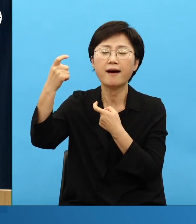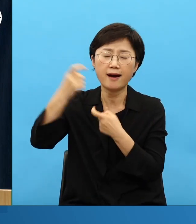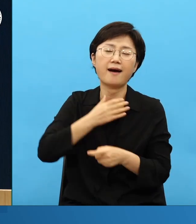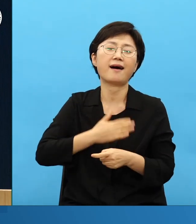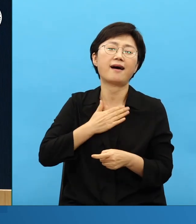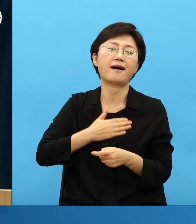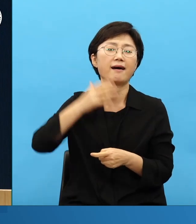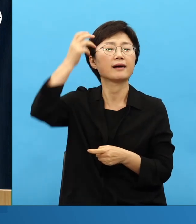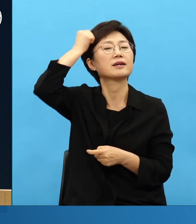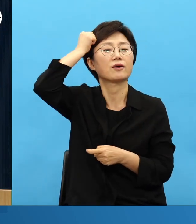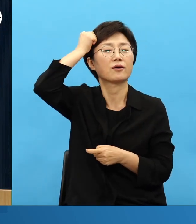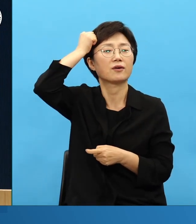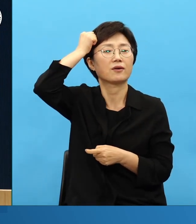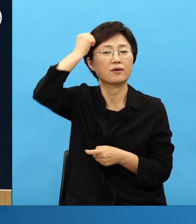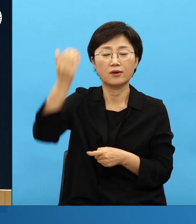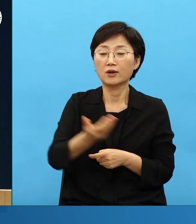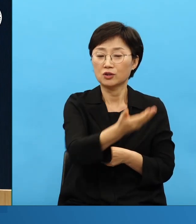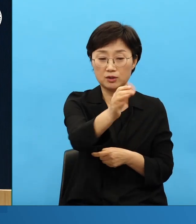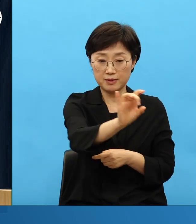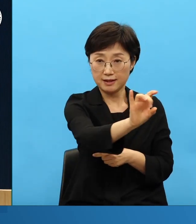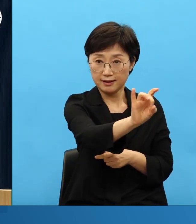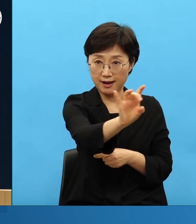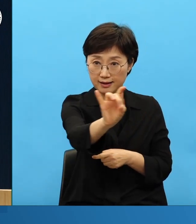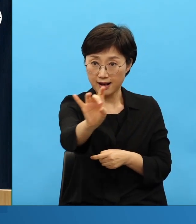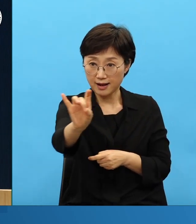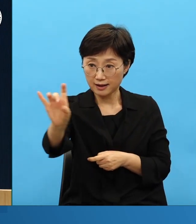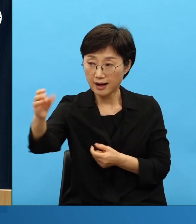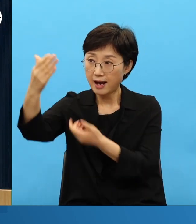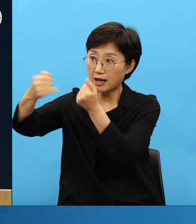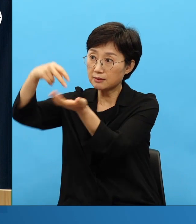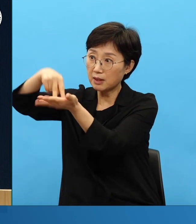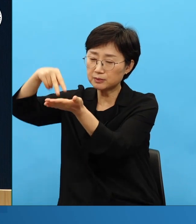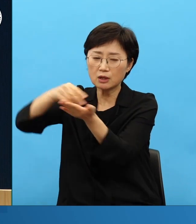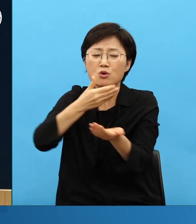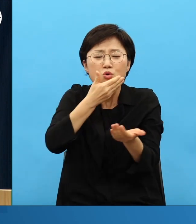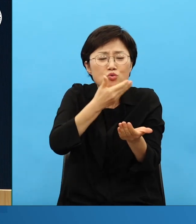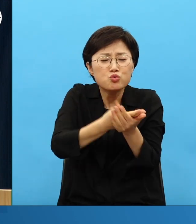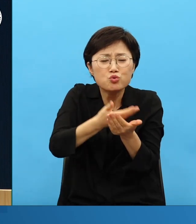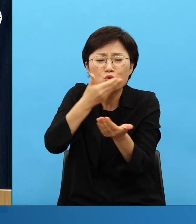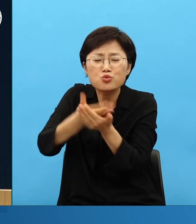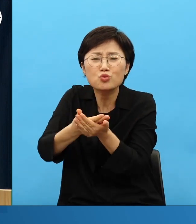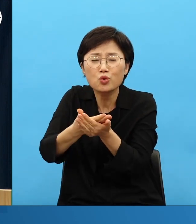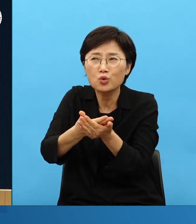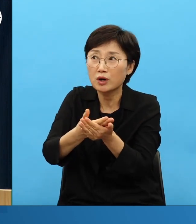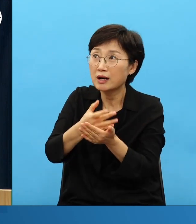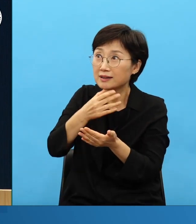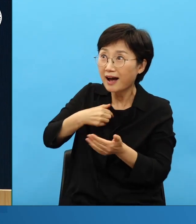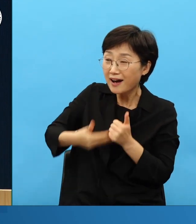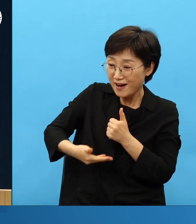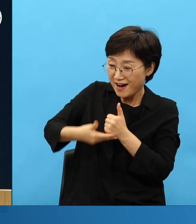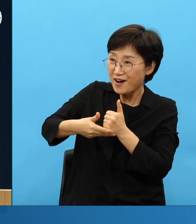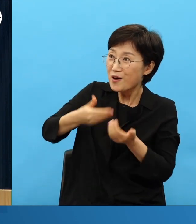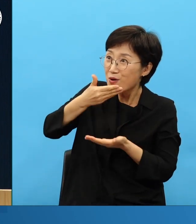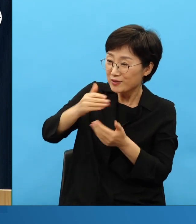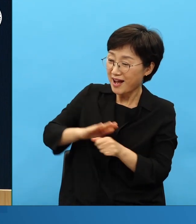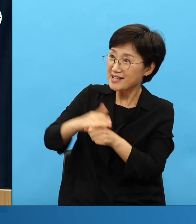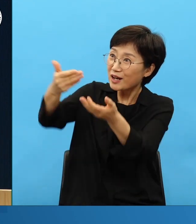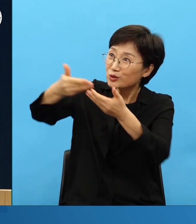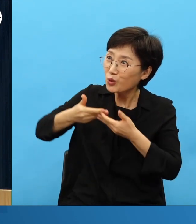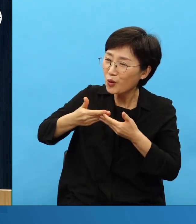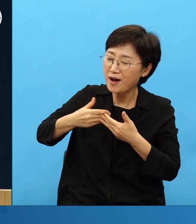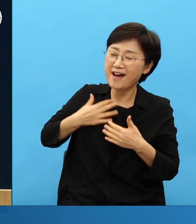여러분 한 명 한 명이 하나님께 너무 소중하기 때문에 그 깨달은 걸 보고 교제하며 Each and every one of you are so very precious to God, realizing